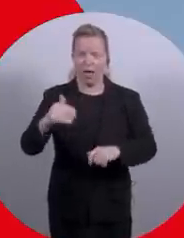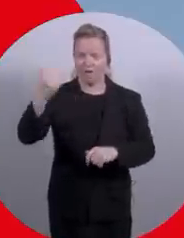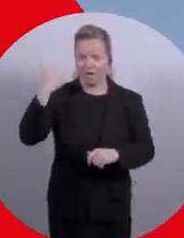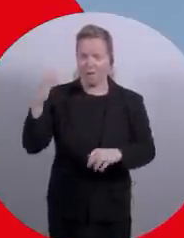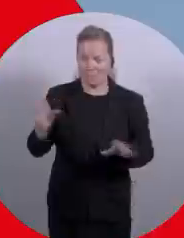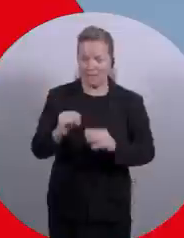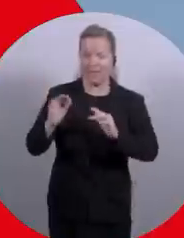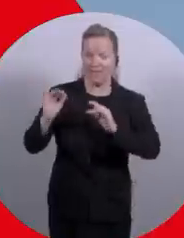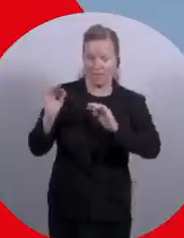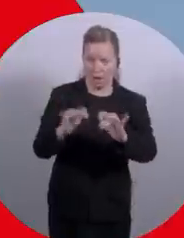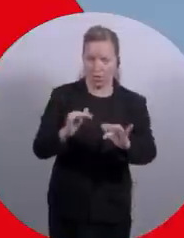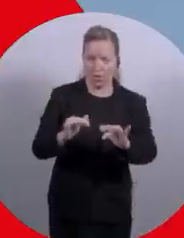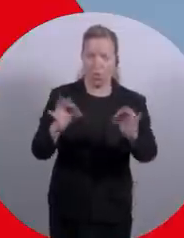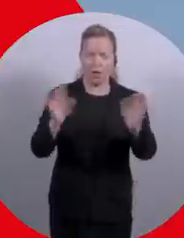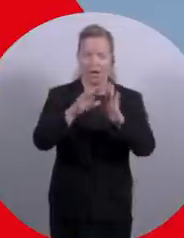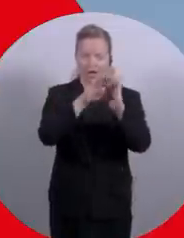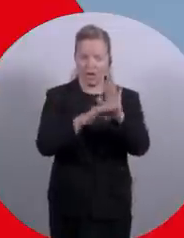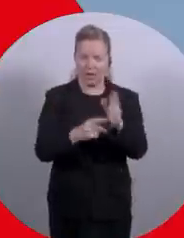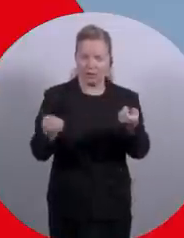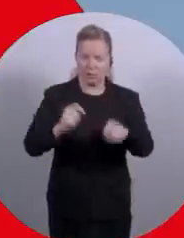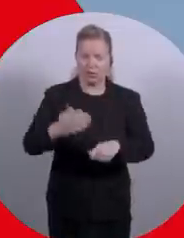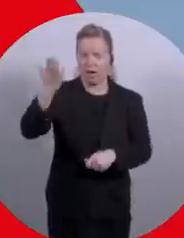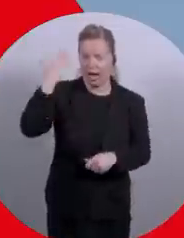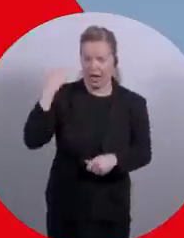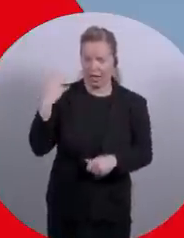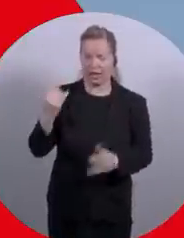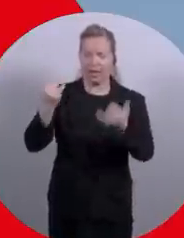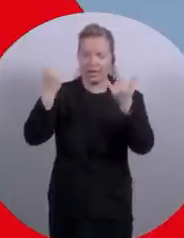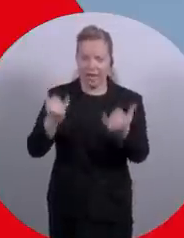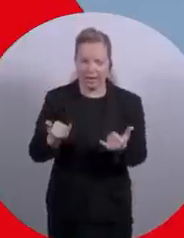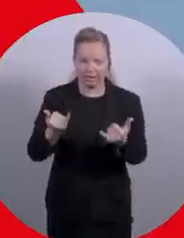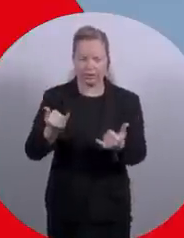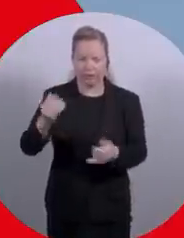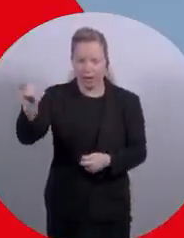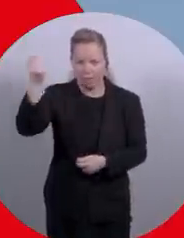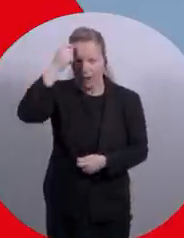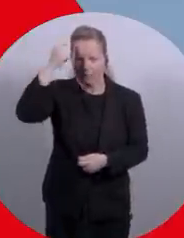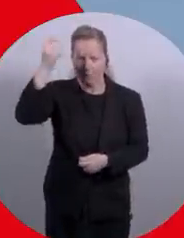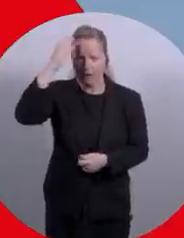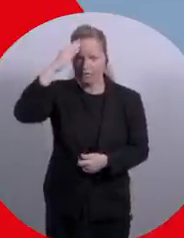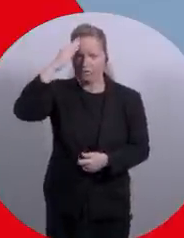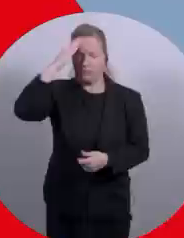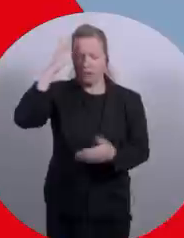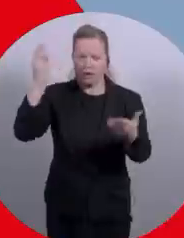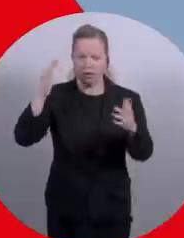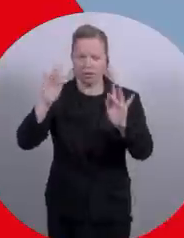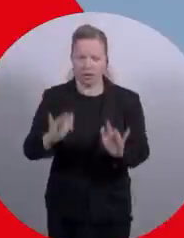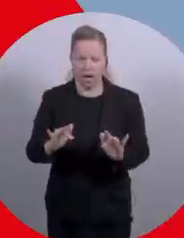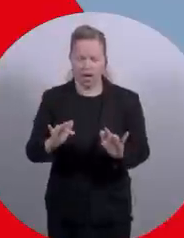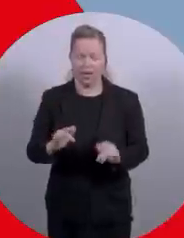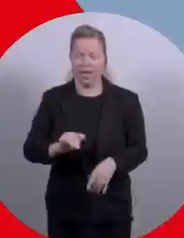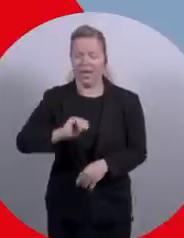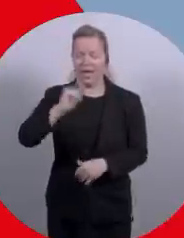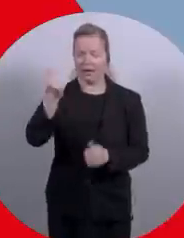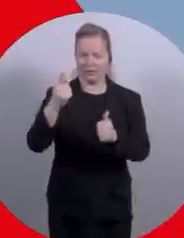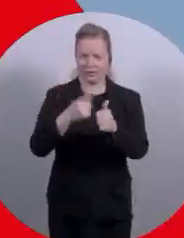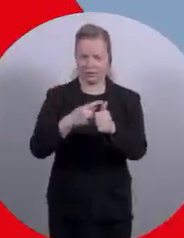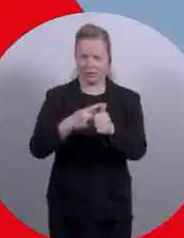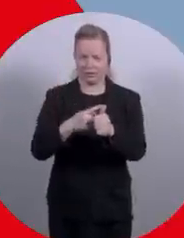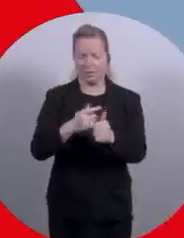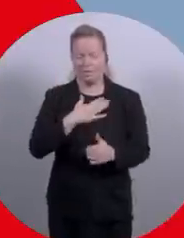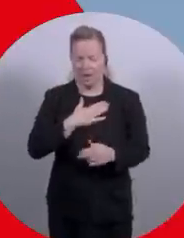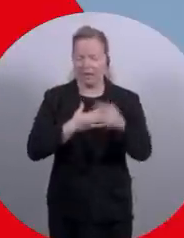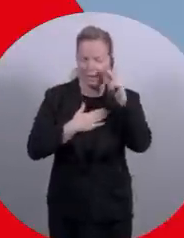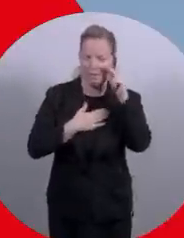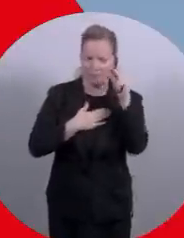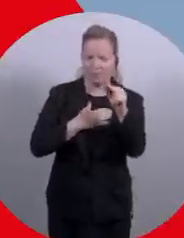Gesetze beschlossen in der Vergangenheit die uns jetzt auf den Kopf fallen es kann erstens aus meiner Sicht nicht sein